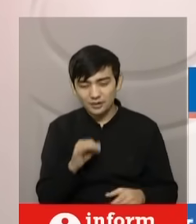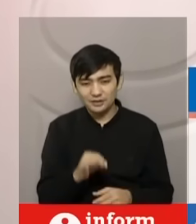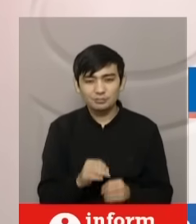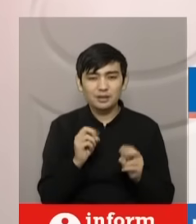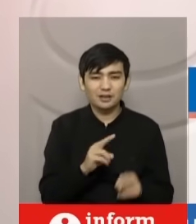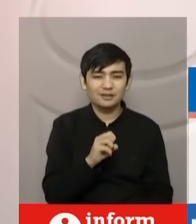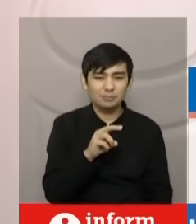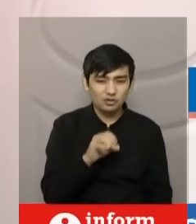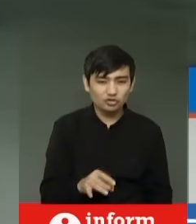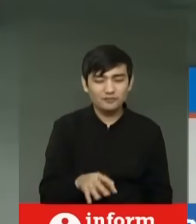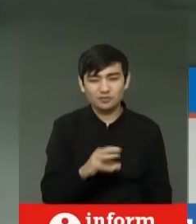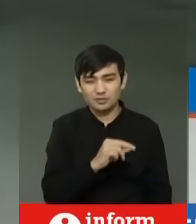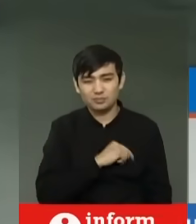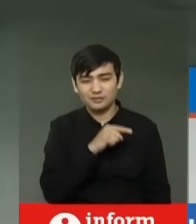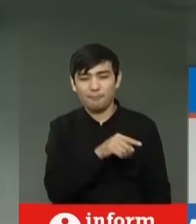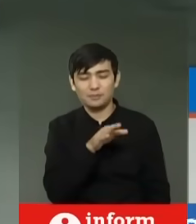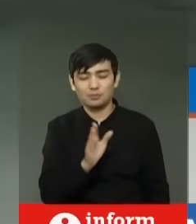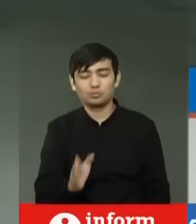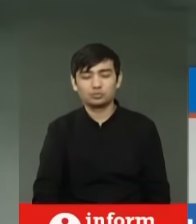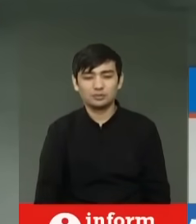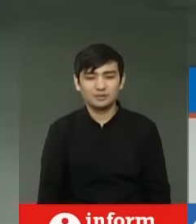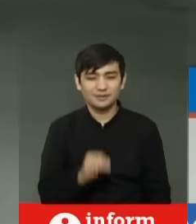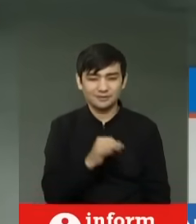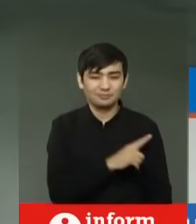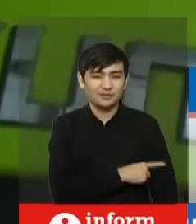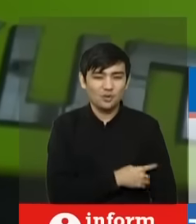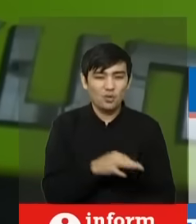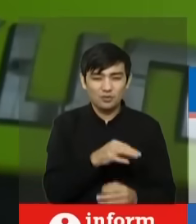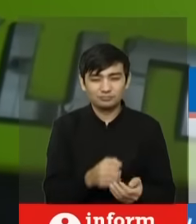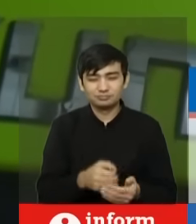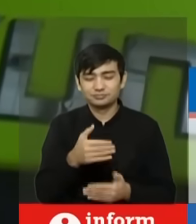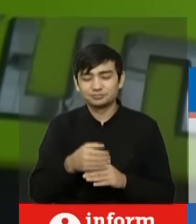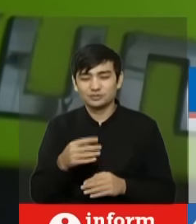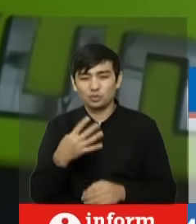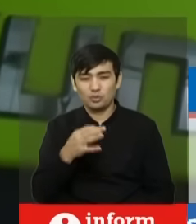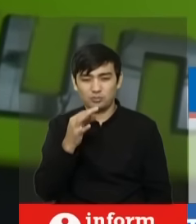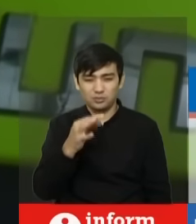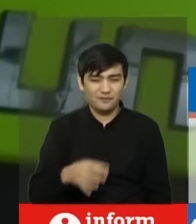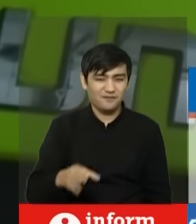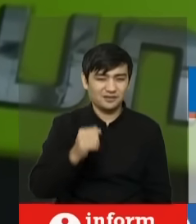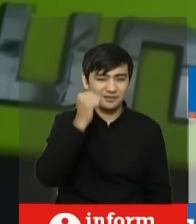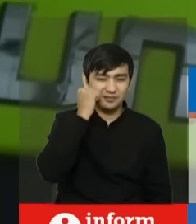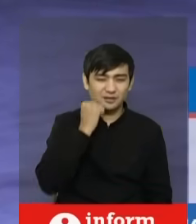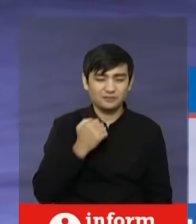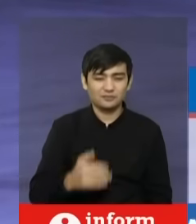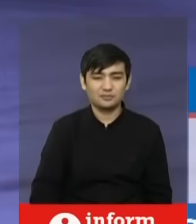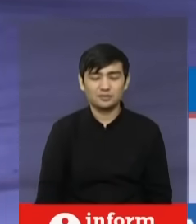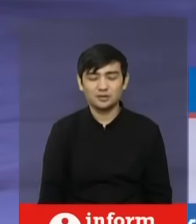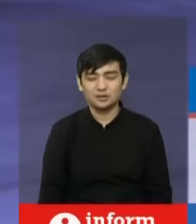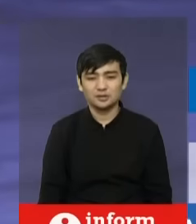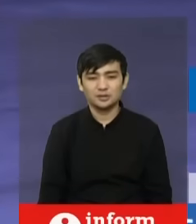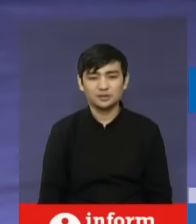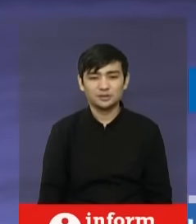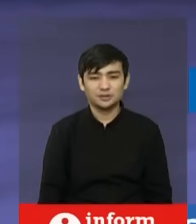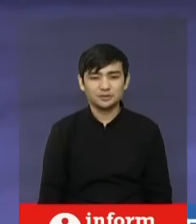диспетчерлік қызмет жайғасады. Айта кетейік, елімізде медицина ғимараттарының 40% әбден тозған. Руслан Жасұланұлы, Азамат